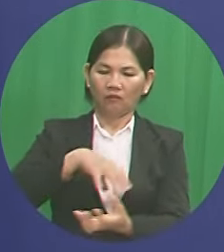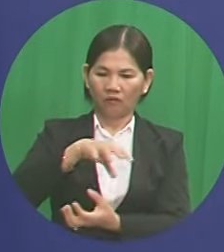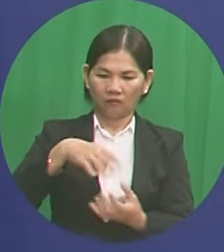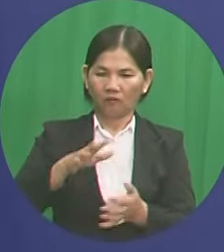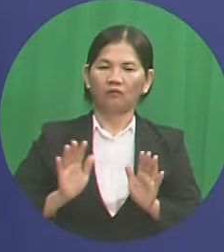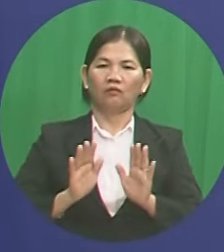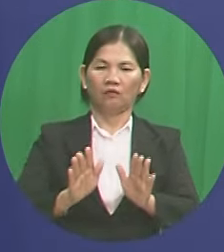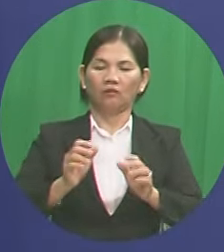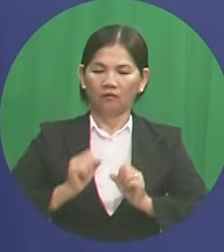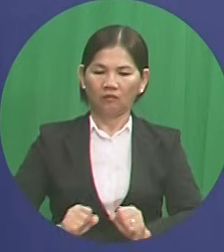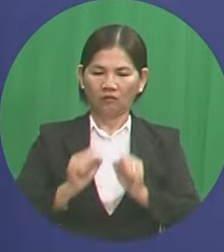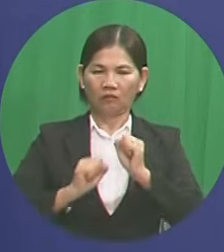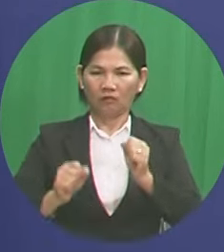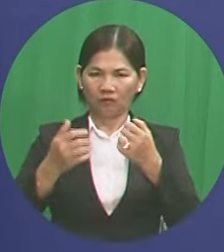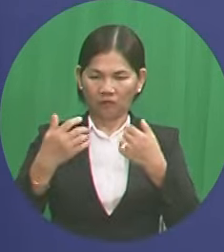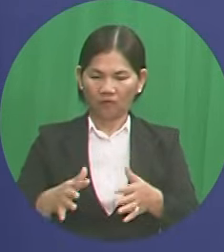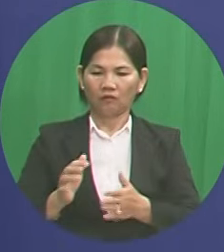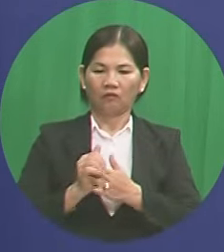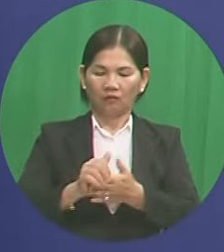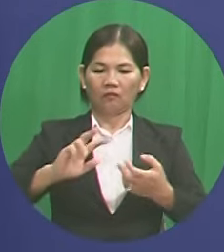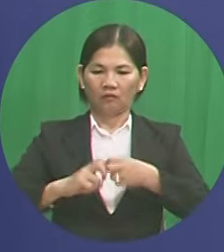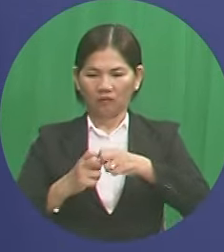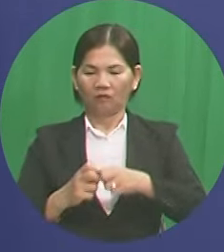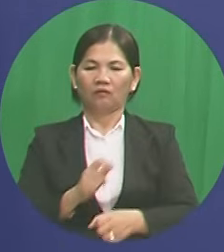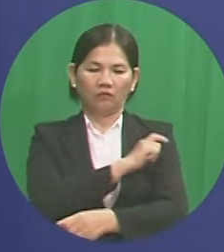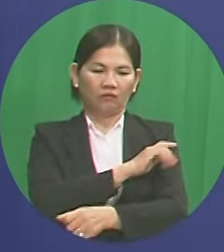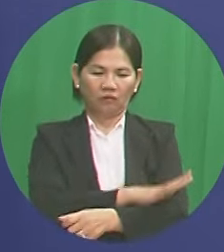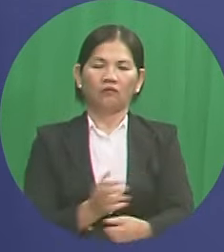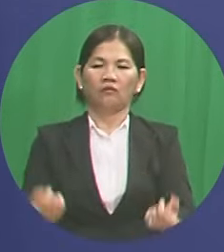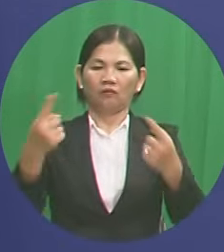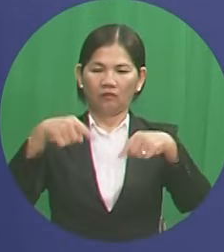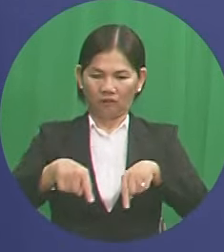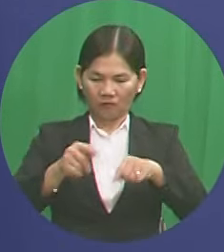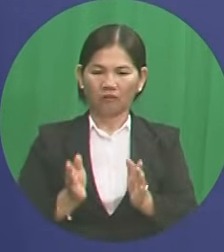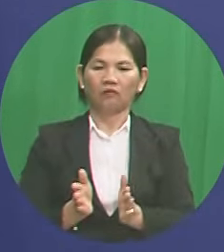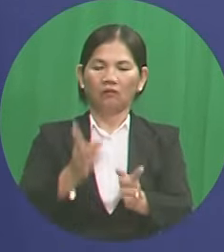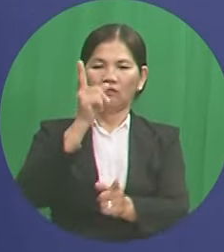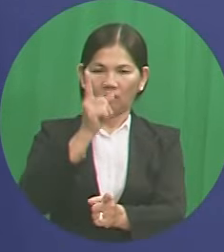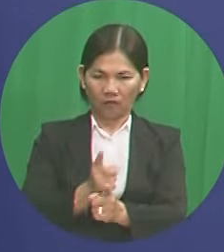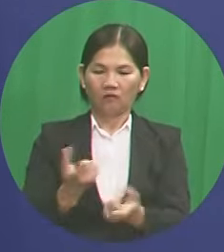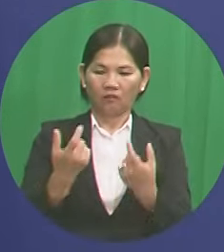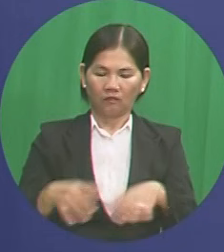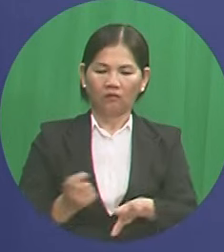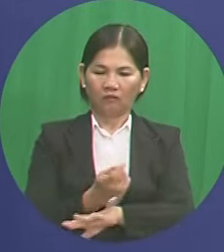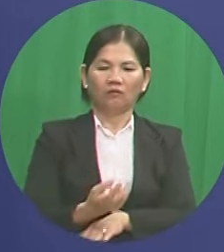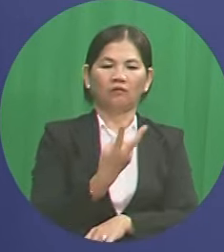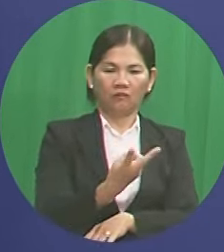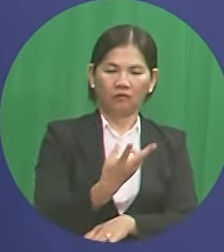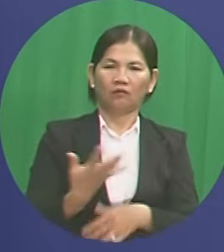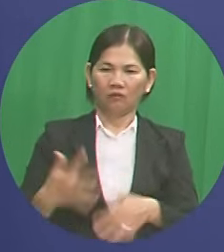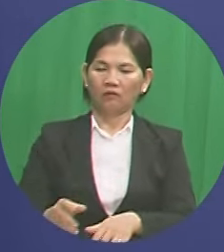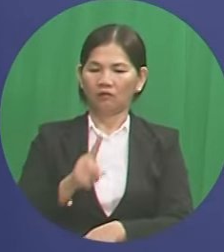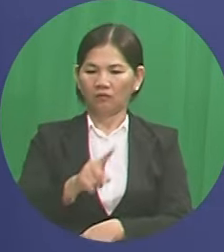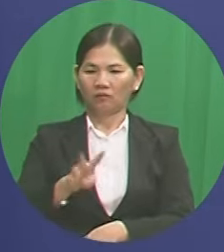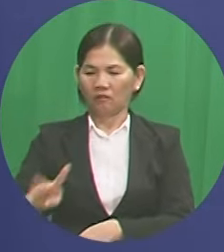ងជំរុញកិច្ចខិតខំប្រឹងប្រែងដើម្បីនាំបញ្ហារបស់ប៉ាឡេស្ទីនត្រឡប់ទៅរកផ្លូវដ៏ត្រឹមត្រូវនៃដំណោះស្រាយរដ្ឋពីរកាលពីថ្ងៃ